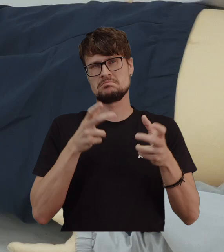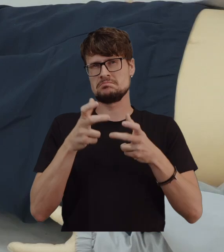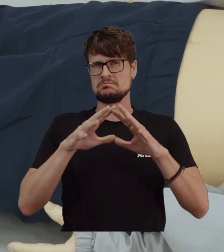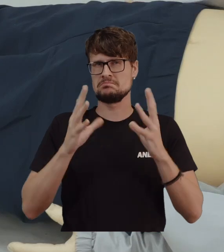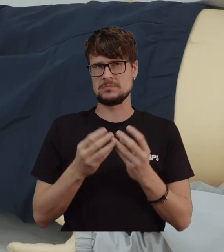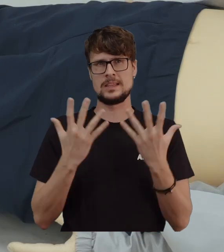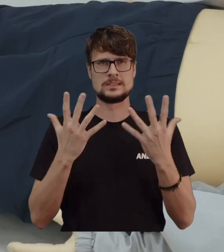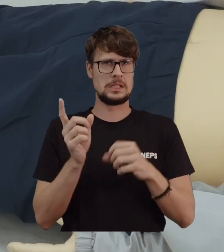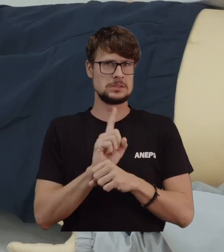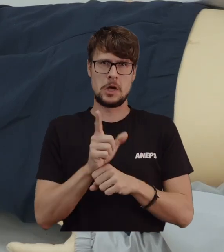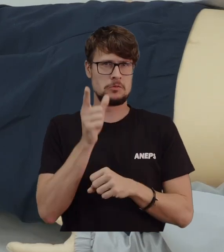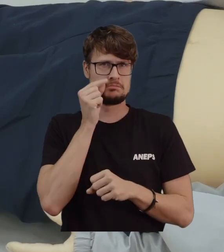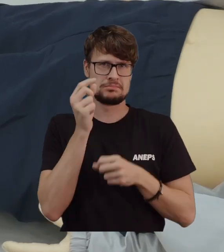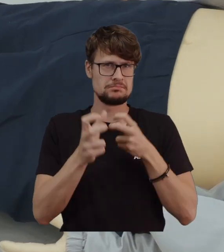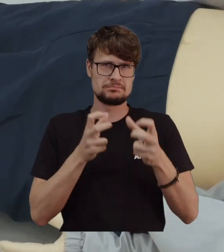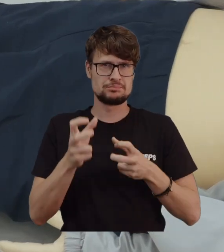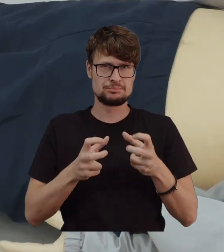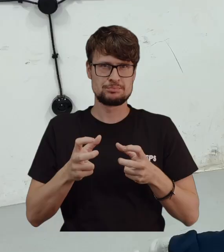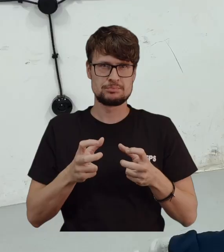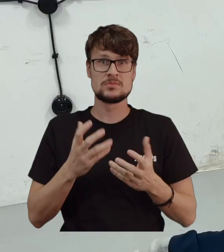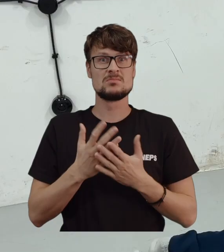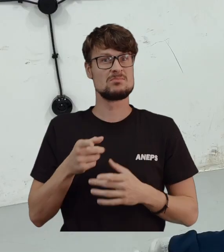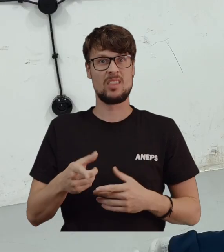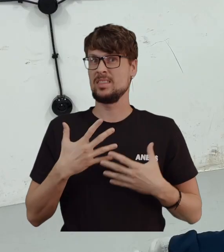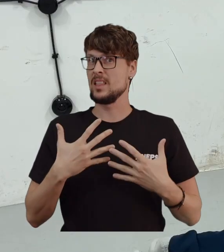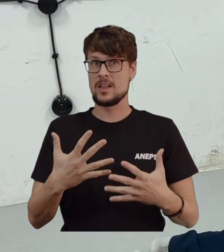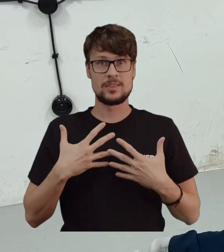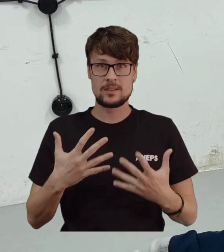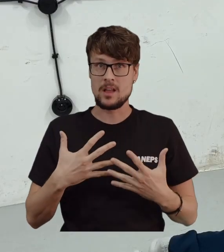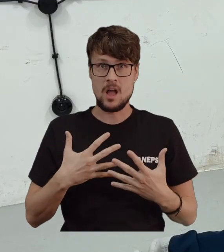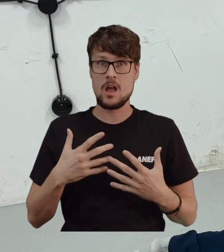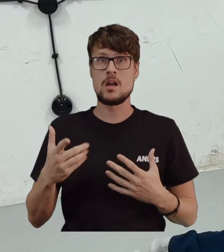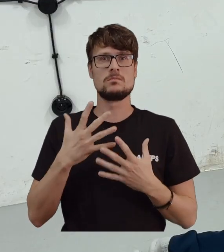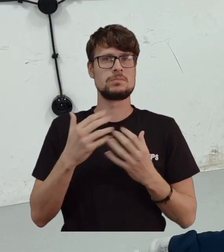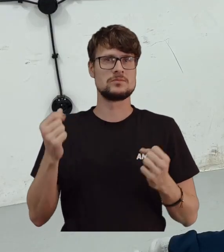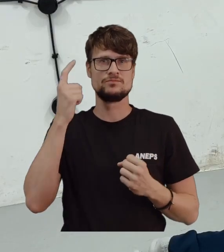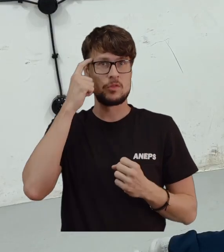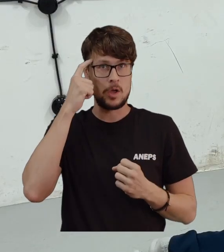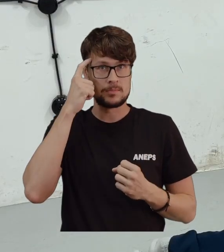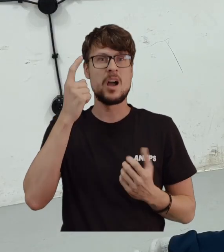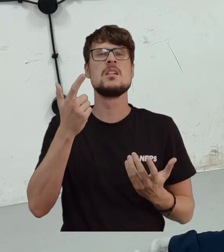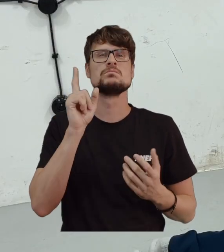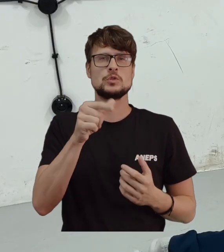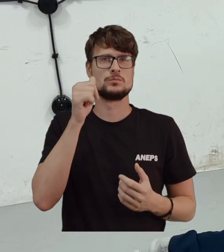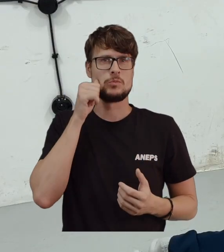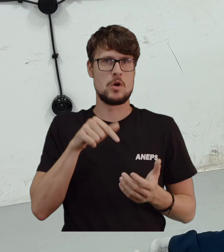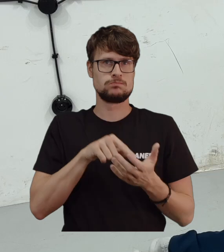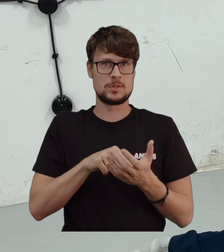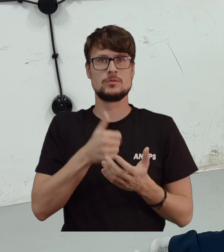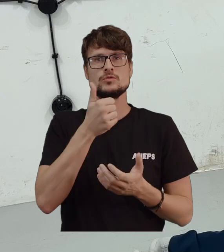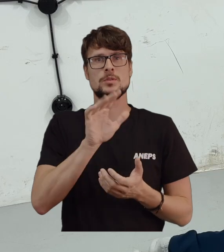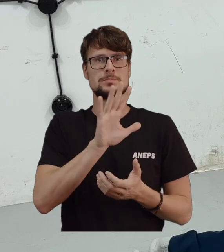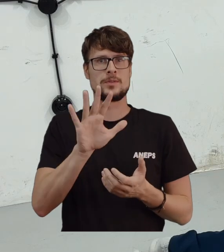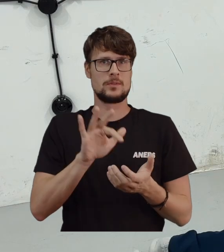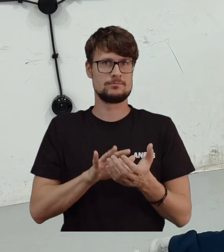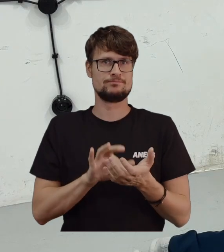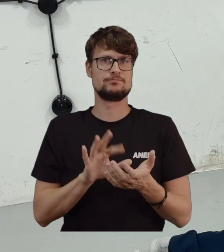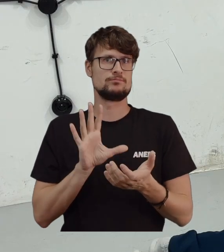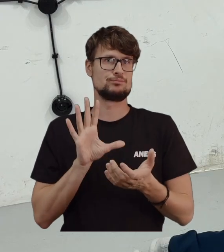vyšetrenie netrvá viac ako 10 sekúnd. Ak nedýcha a je v bezvedomí, voláme na